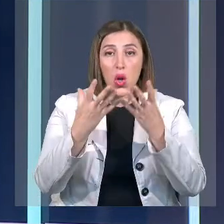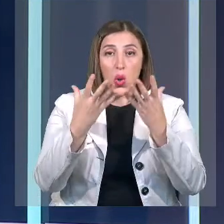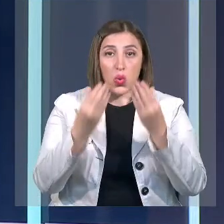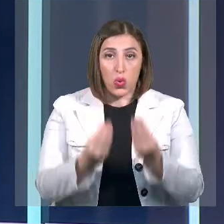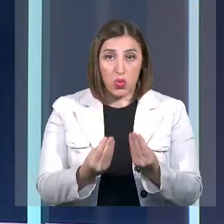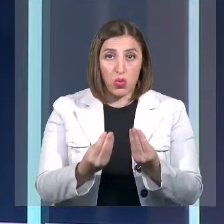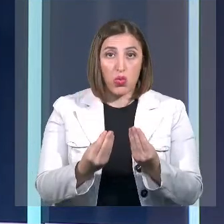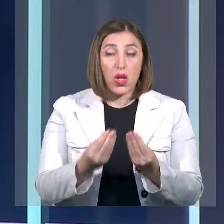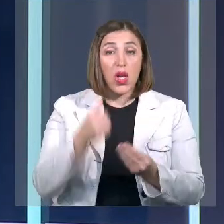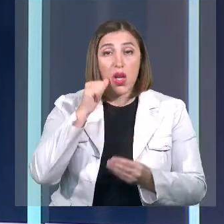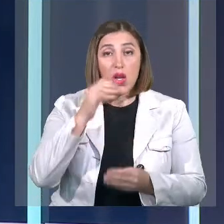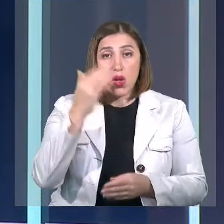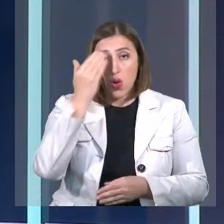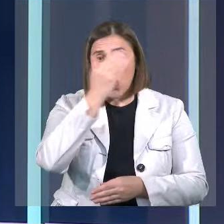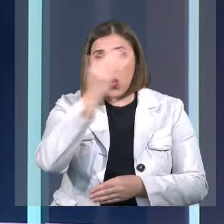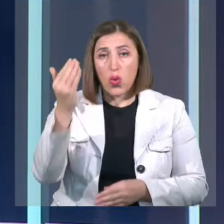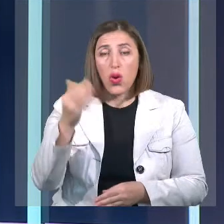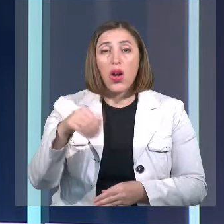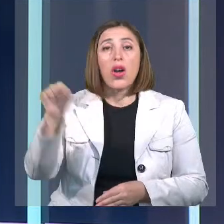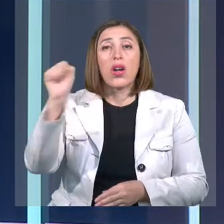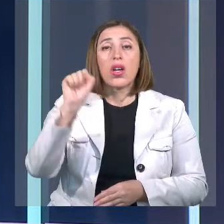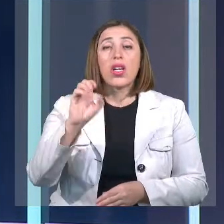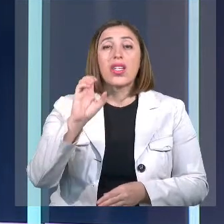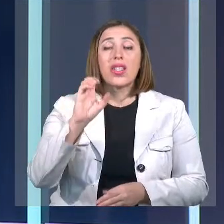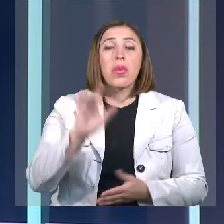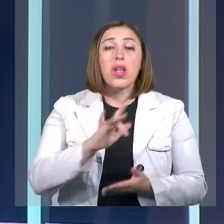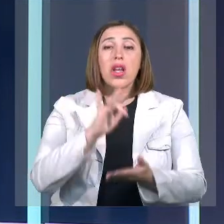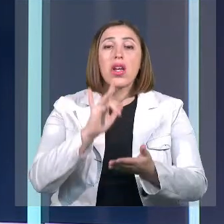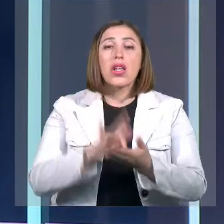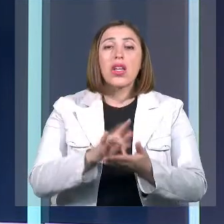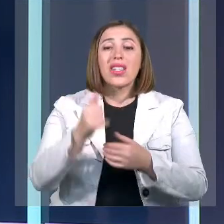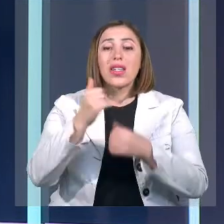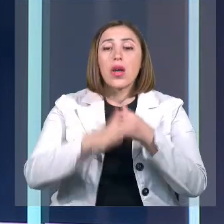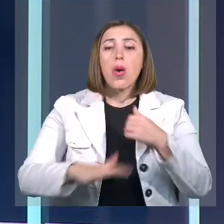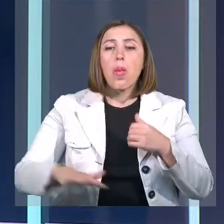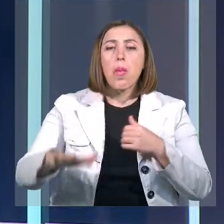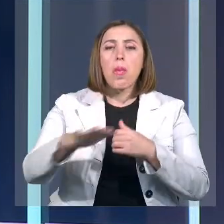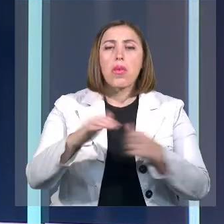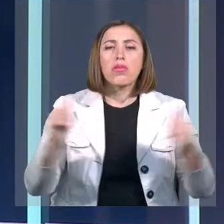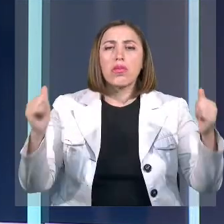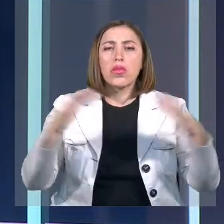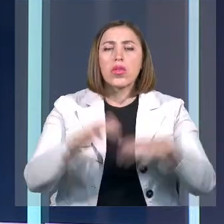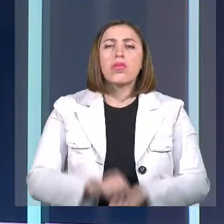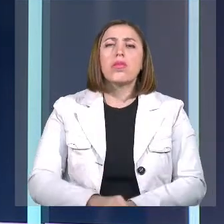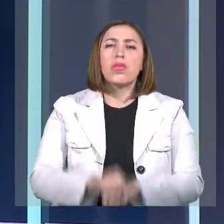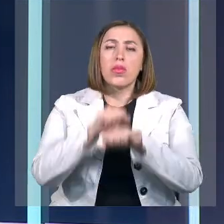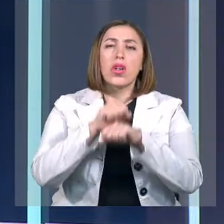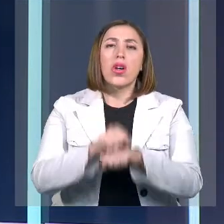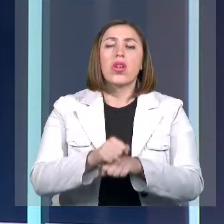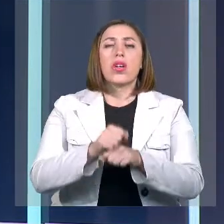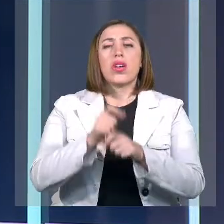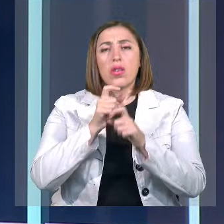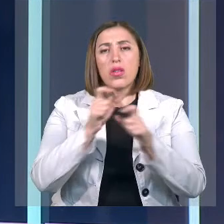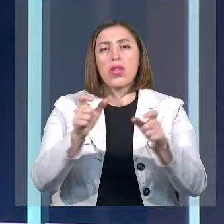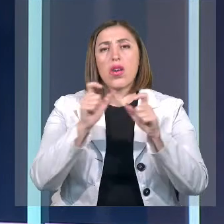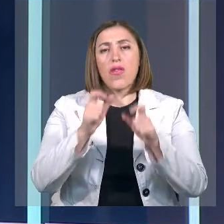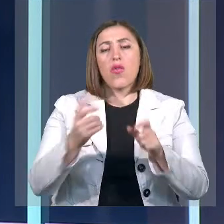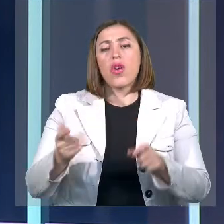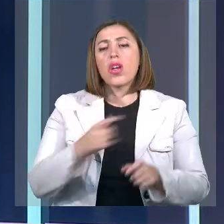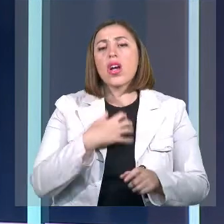է, երեք ժողովուրդը Ստեփանակերտի վերածնունդի հրապարակում էր կյանքի ճանապարհը բացելու կոչերով։ Բայց որ